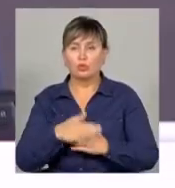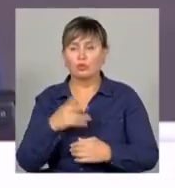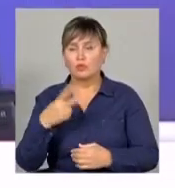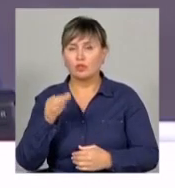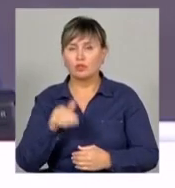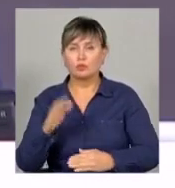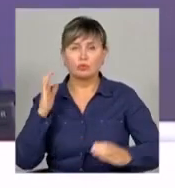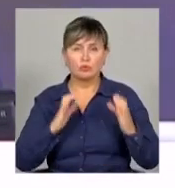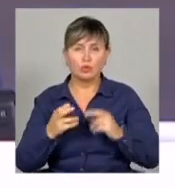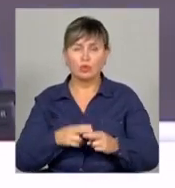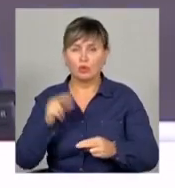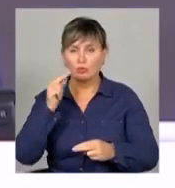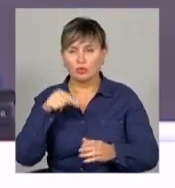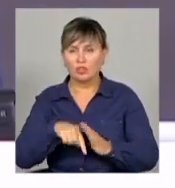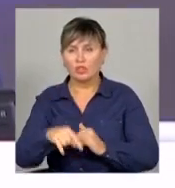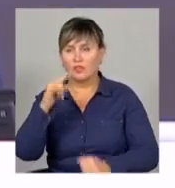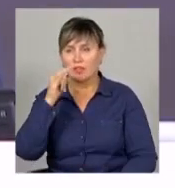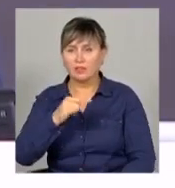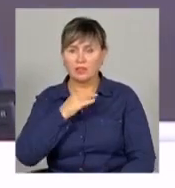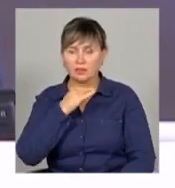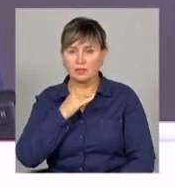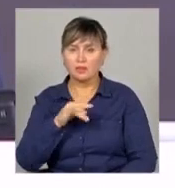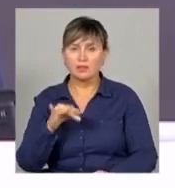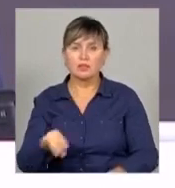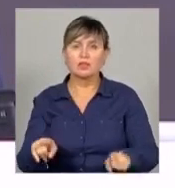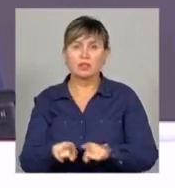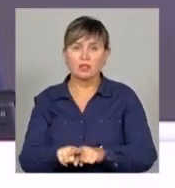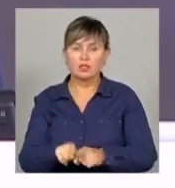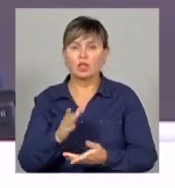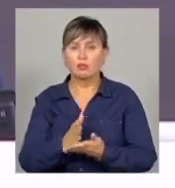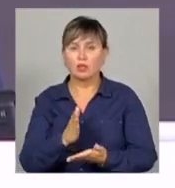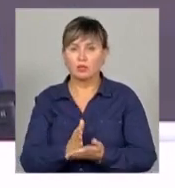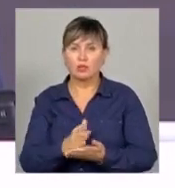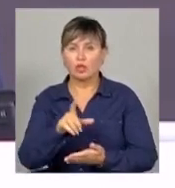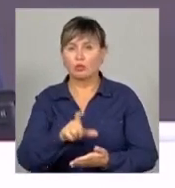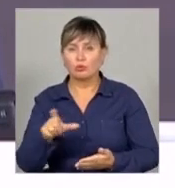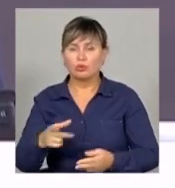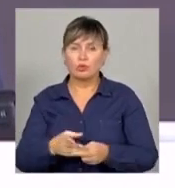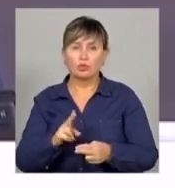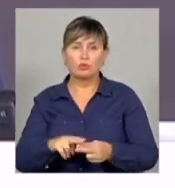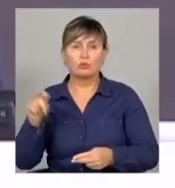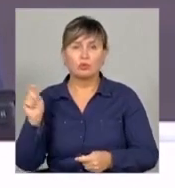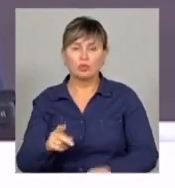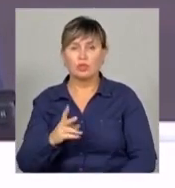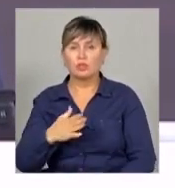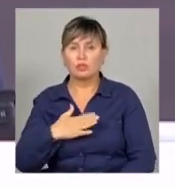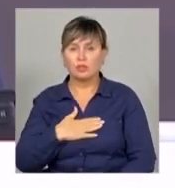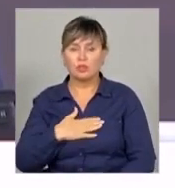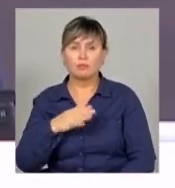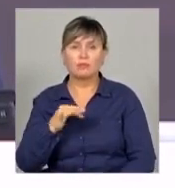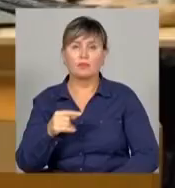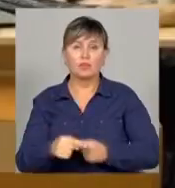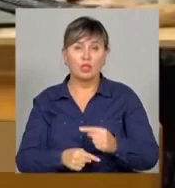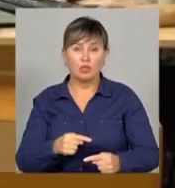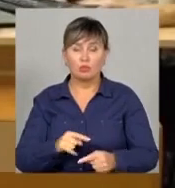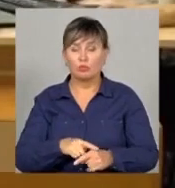студентов, которые обучаются в Казахстане. А также имеются люди, которые приезжают к нам и транзитом